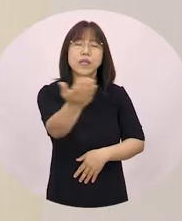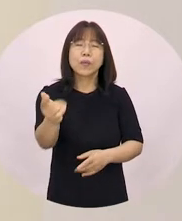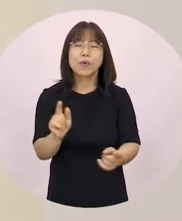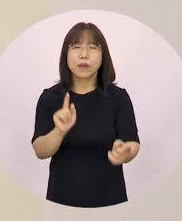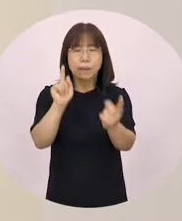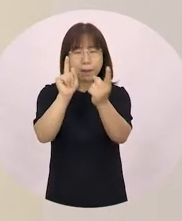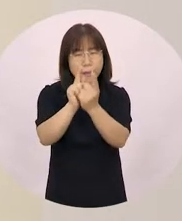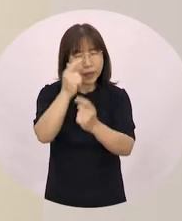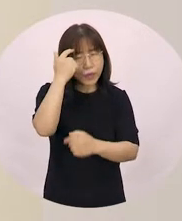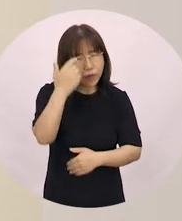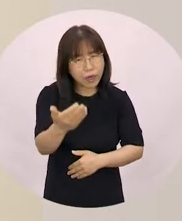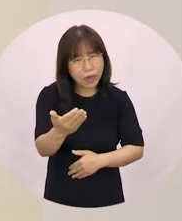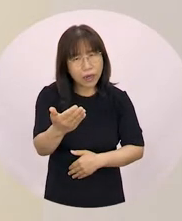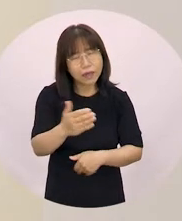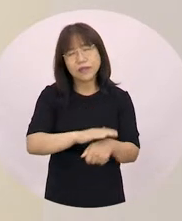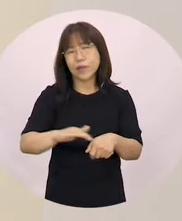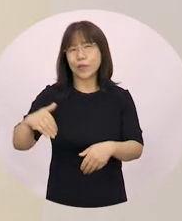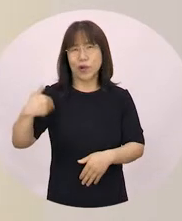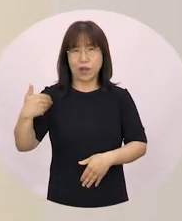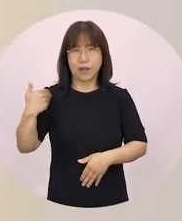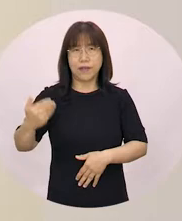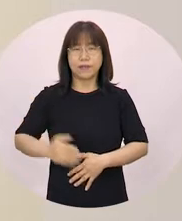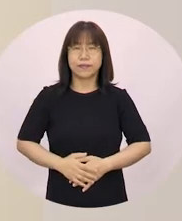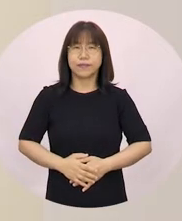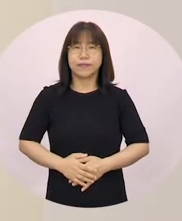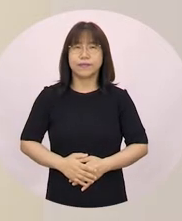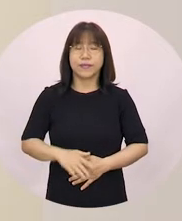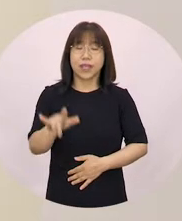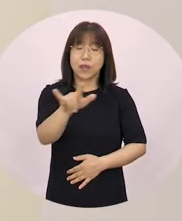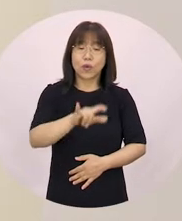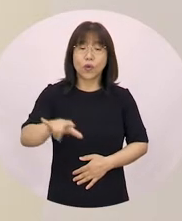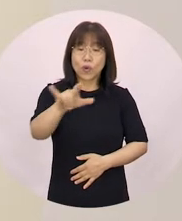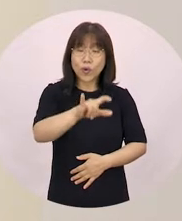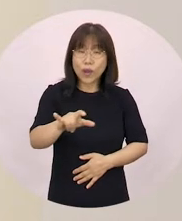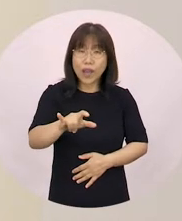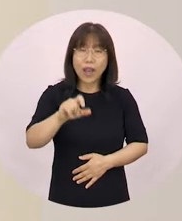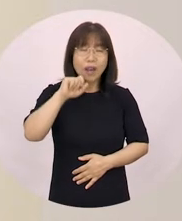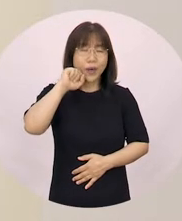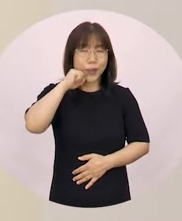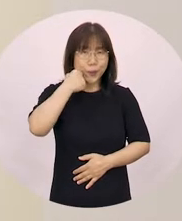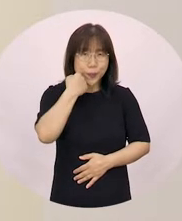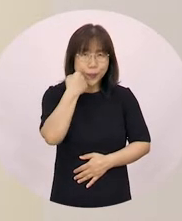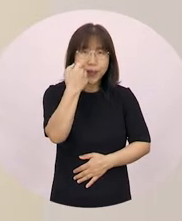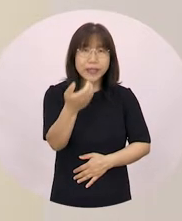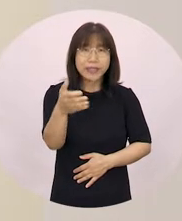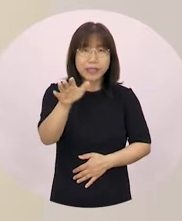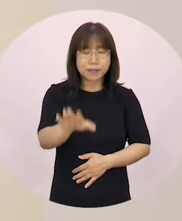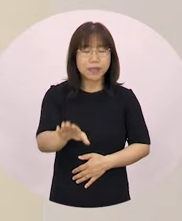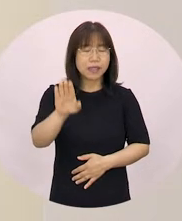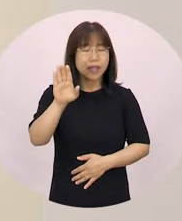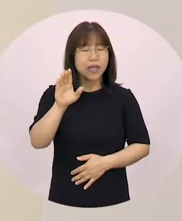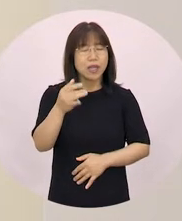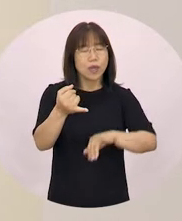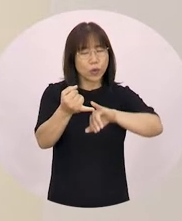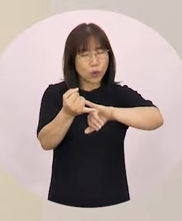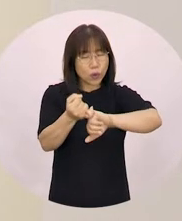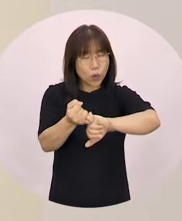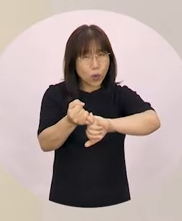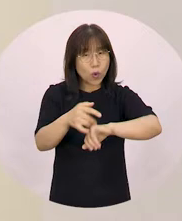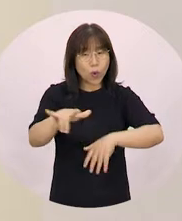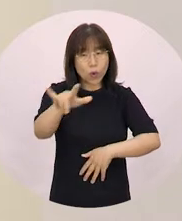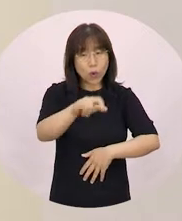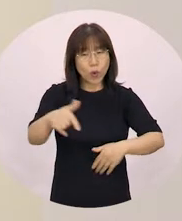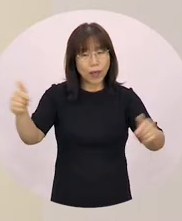있을지 불투명한 상황이지만 코로나 위기에도 반드시 봄은 올